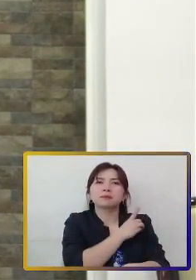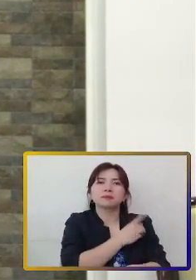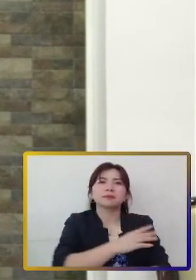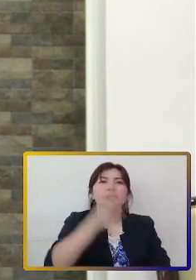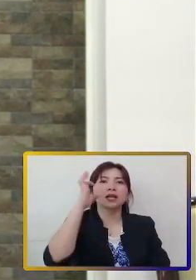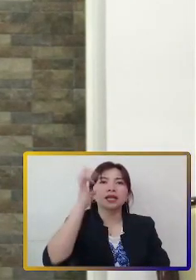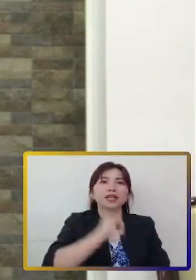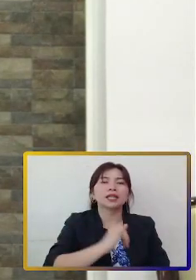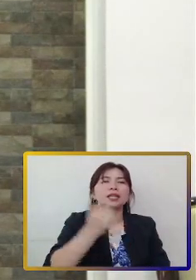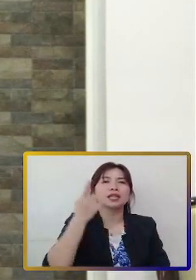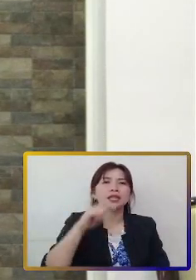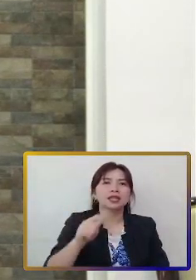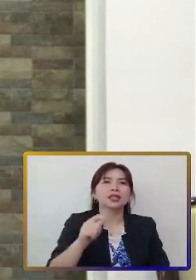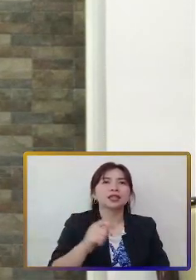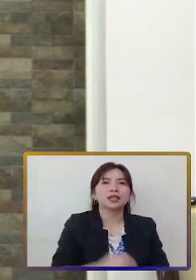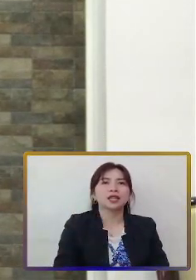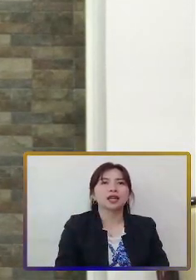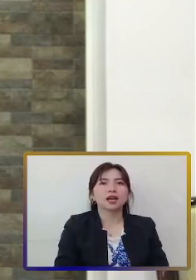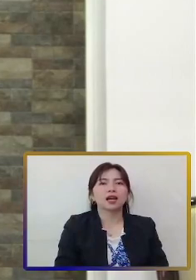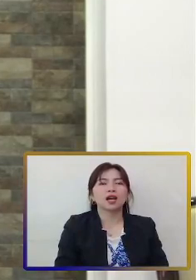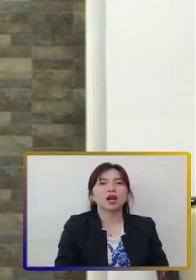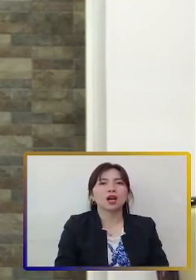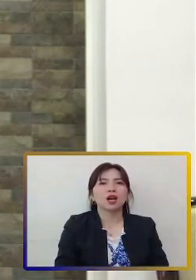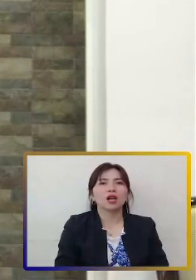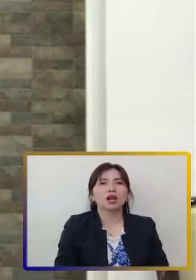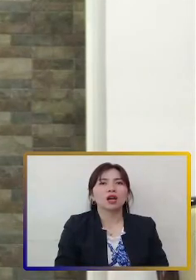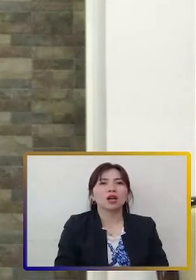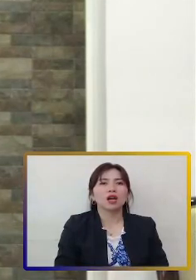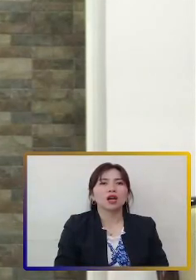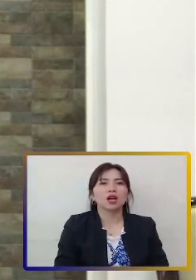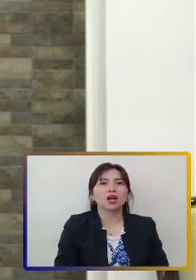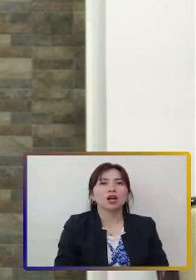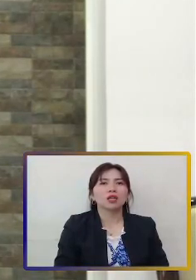is is way